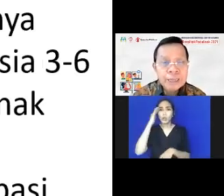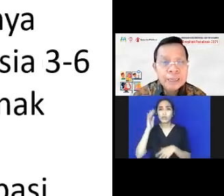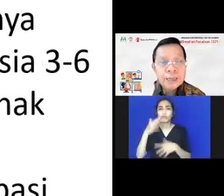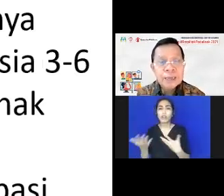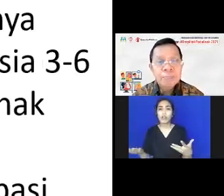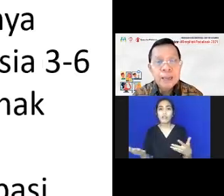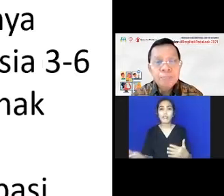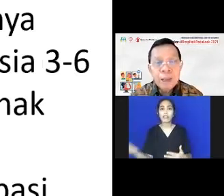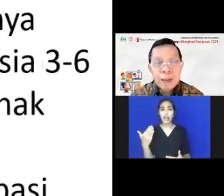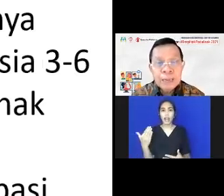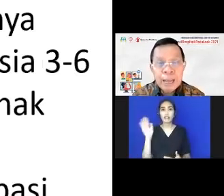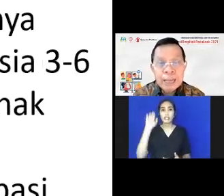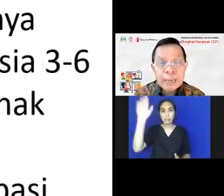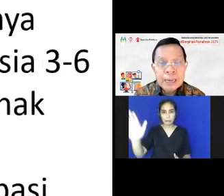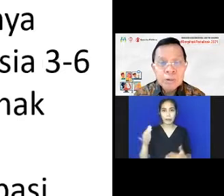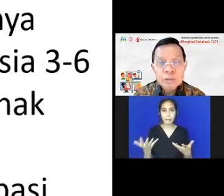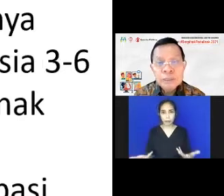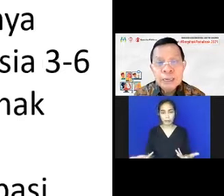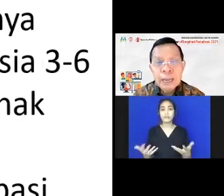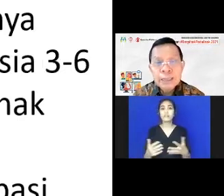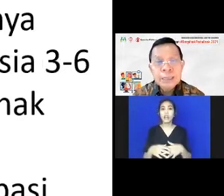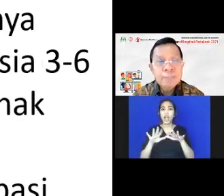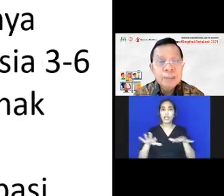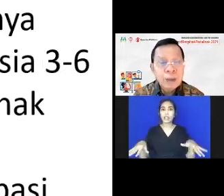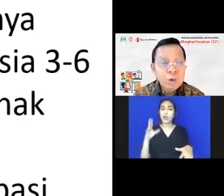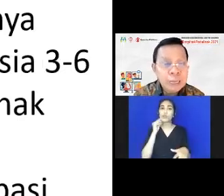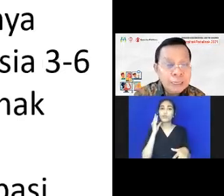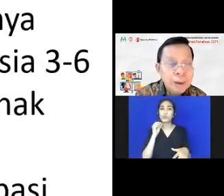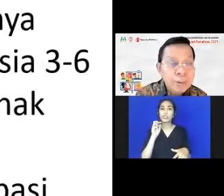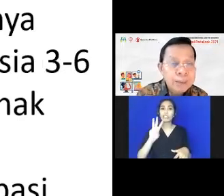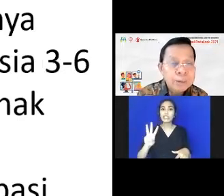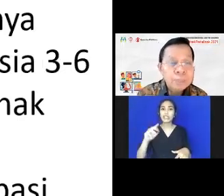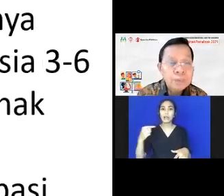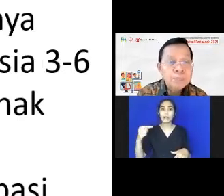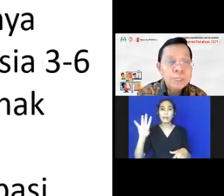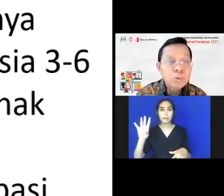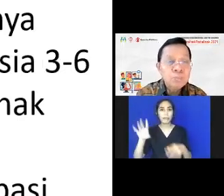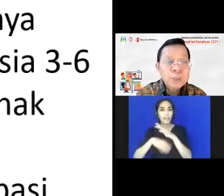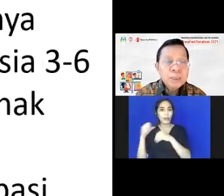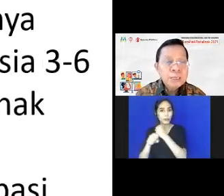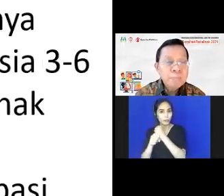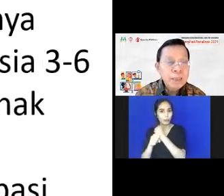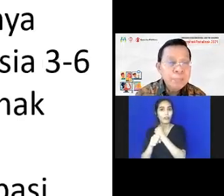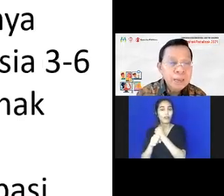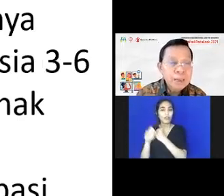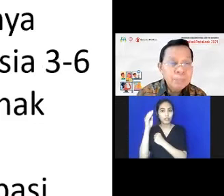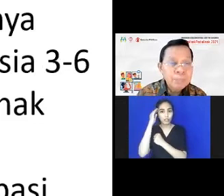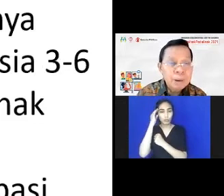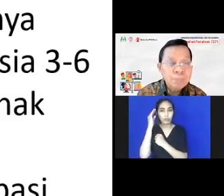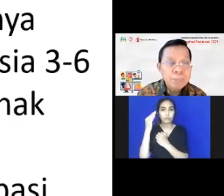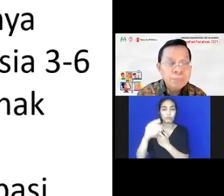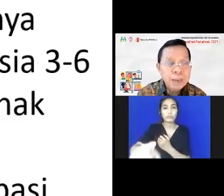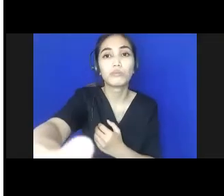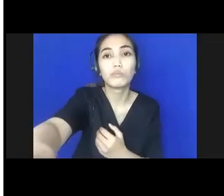tantangan kita ke depan adalah anak-anak usia 3-4 tahun yang di bawah yang biru yang memang